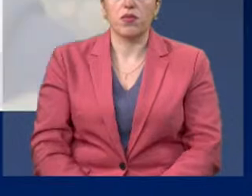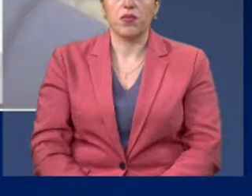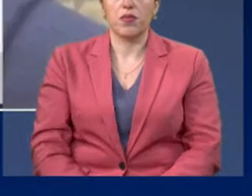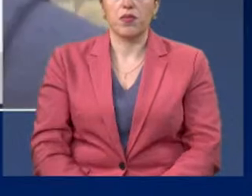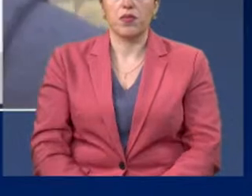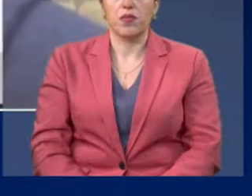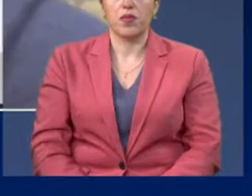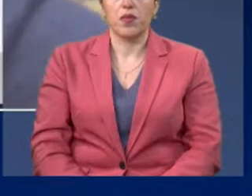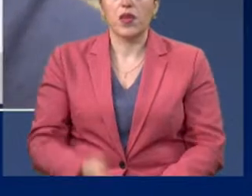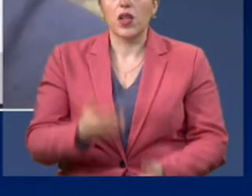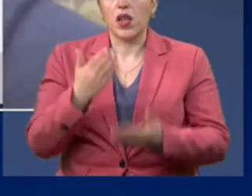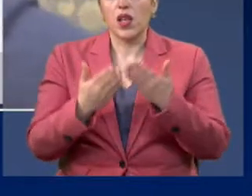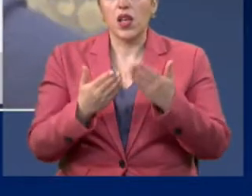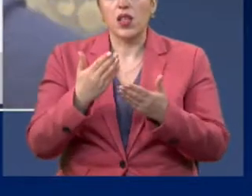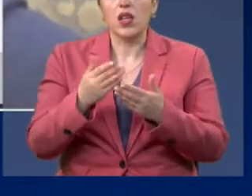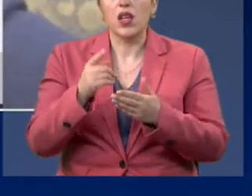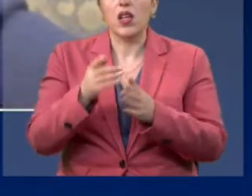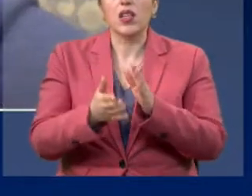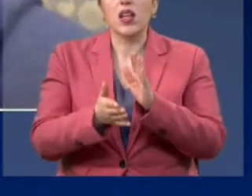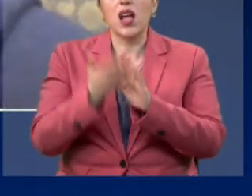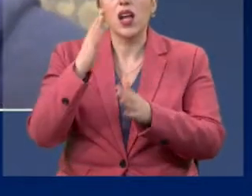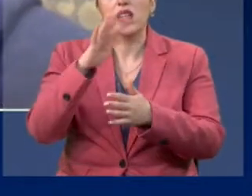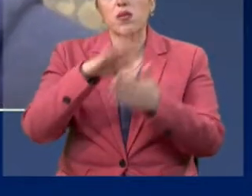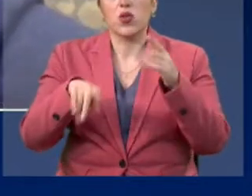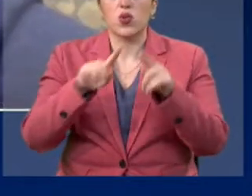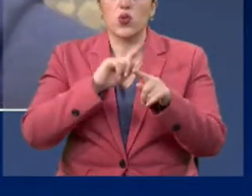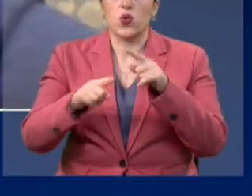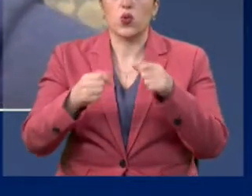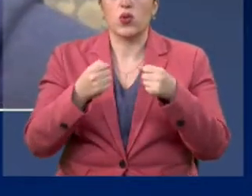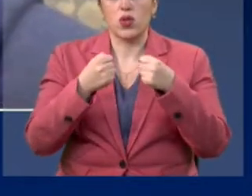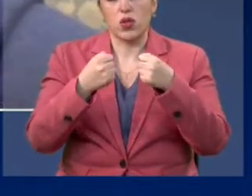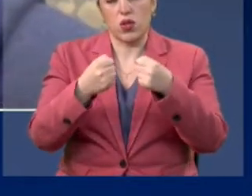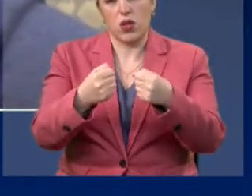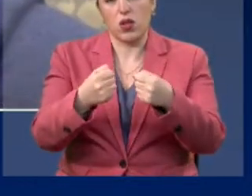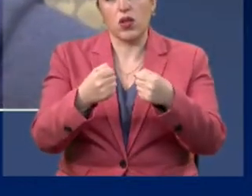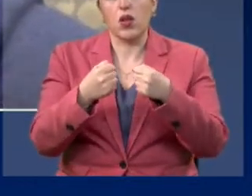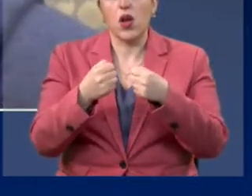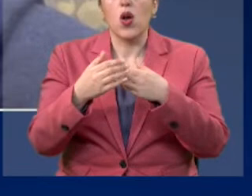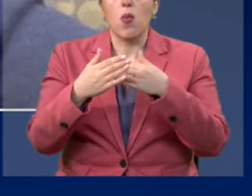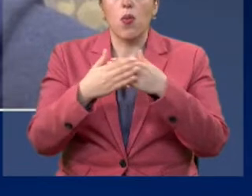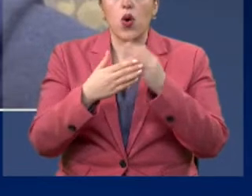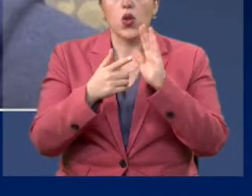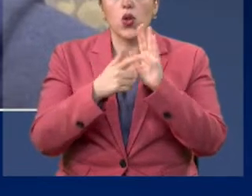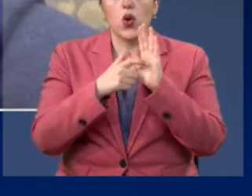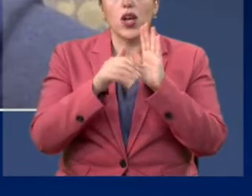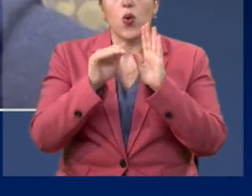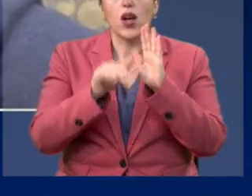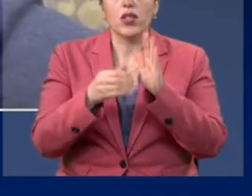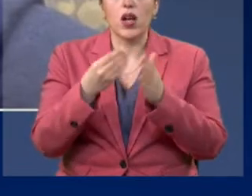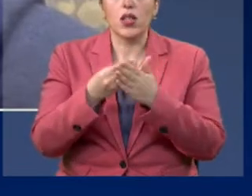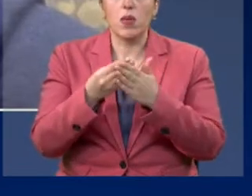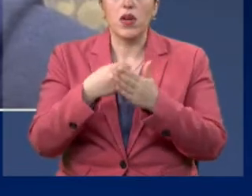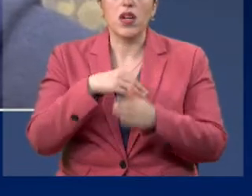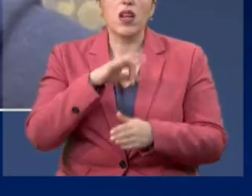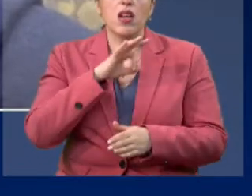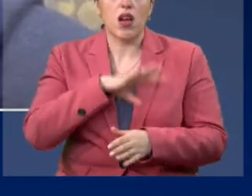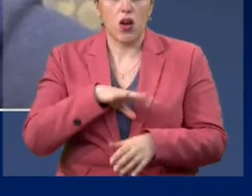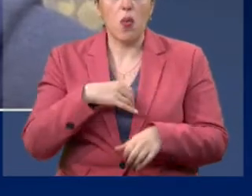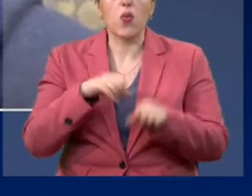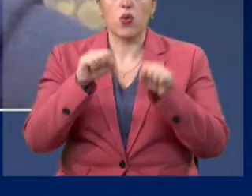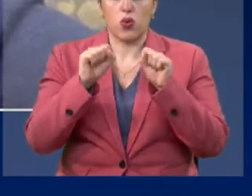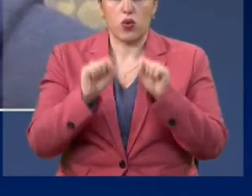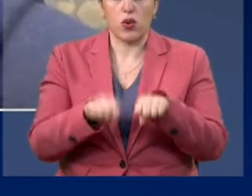փչանա։ Եթե առանց հերթի գնալ կար, մոտավորապես մի 700,000 դրամ եկամուտ էինք